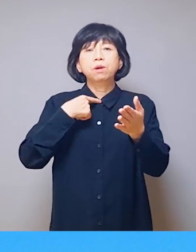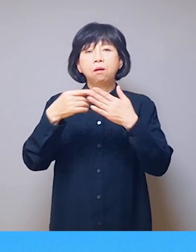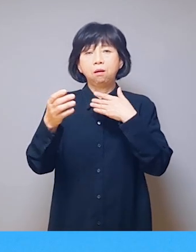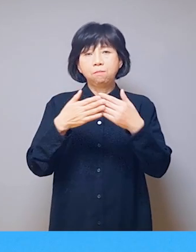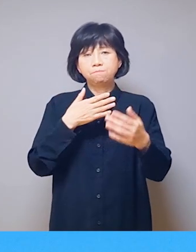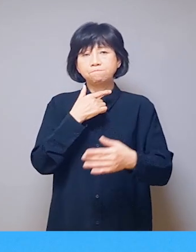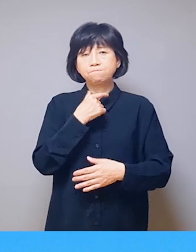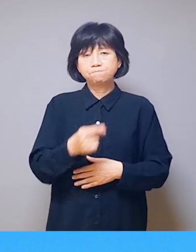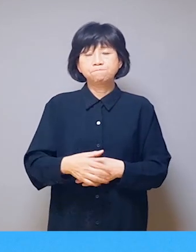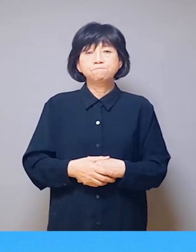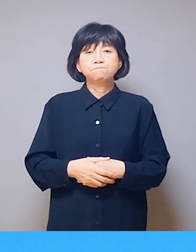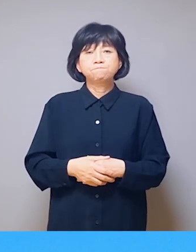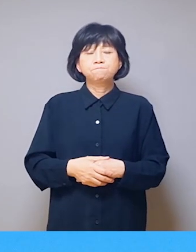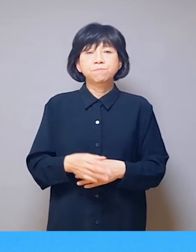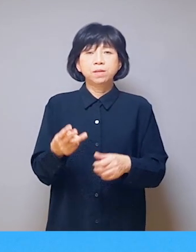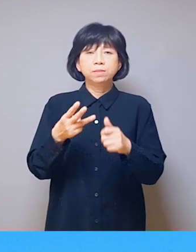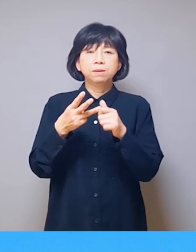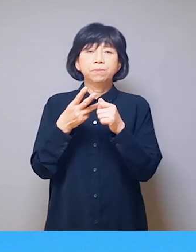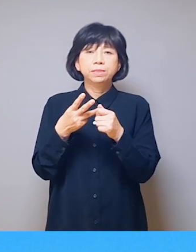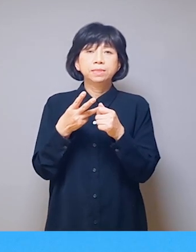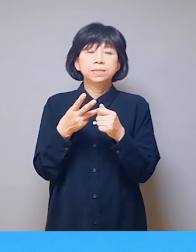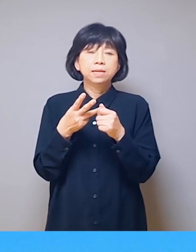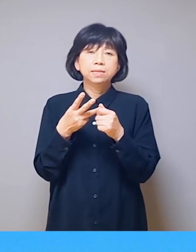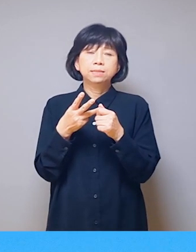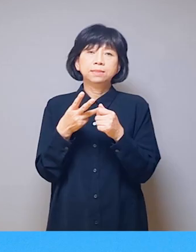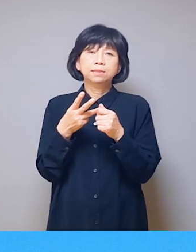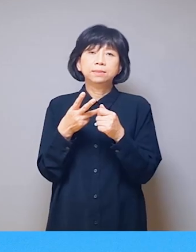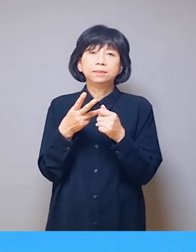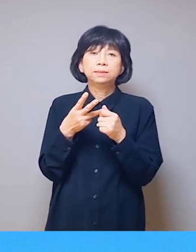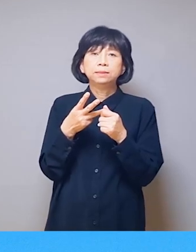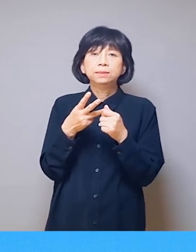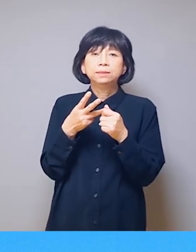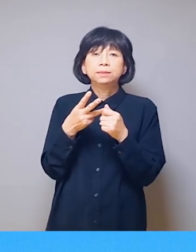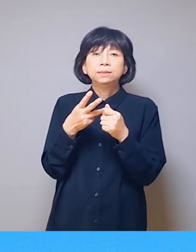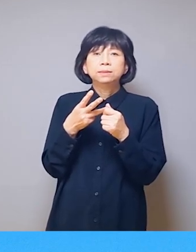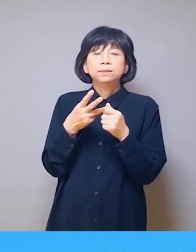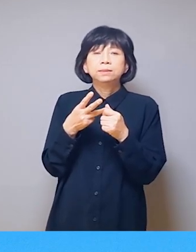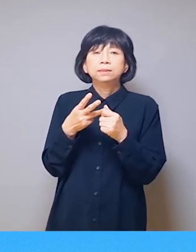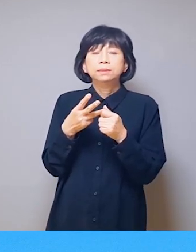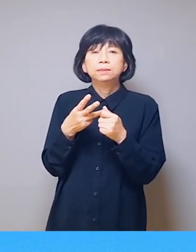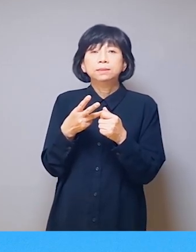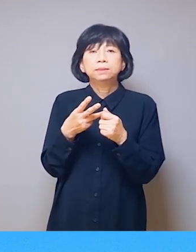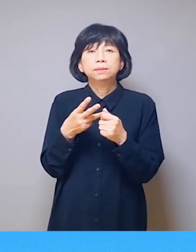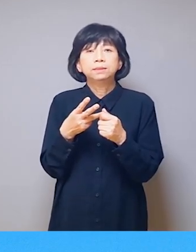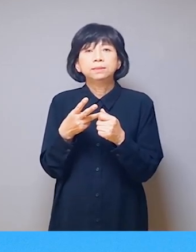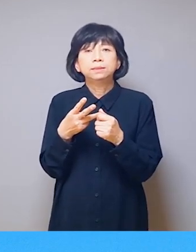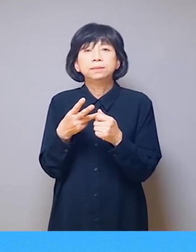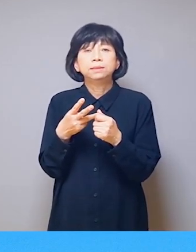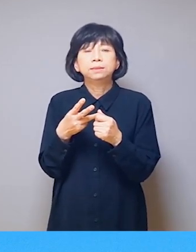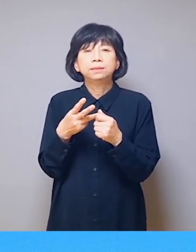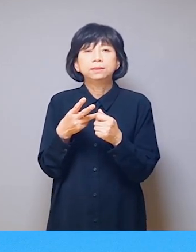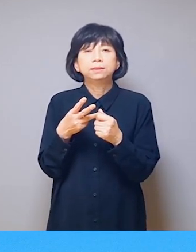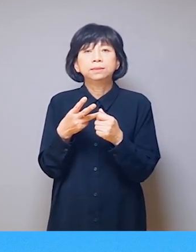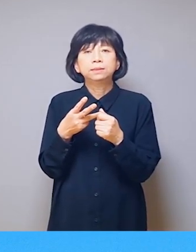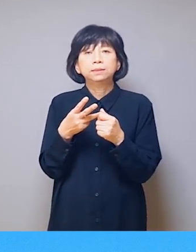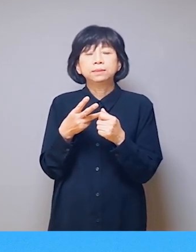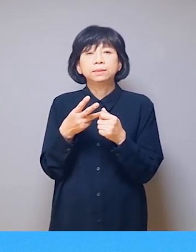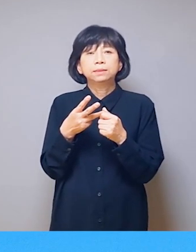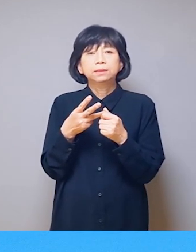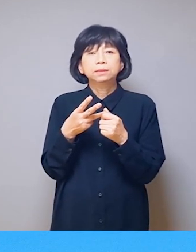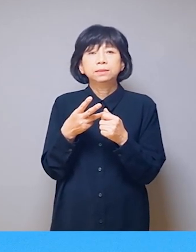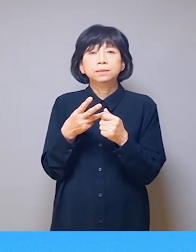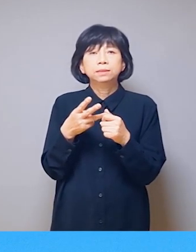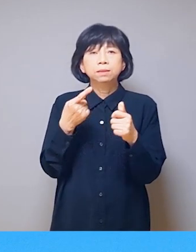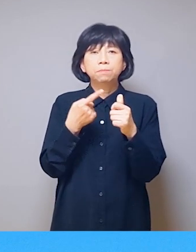소망합니다. 마지막 한 가지 더 볼까요? 첫 번째는 하나님이 주신 길, 사명으로, 또 두 번째는